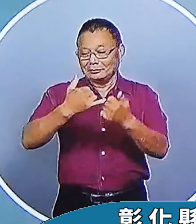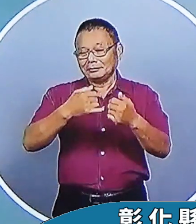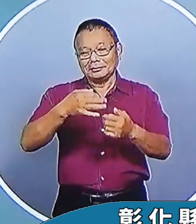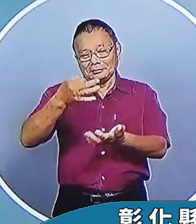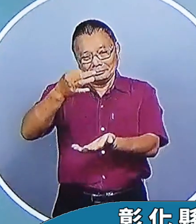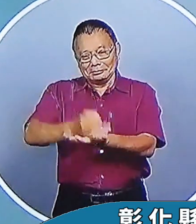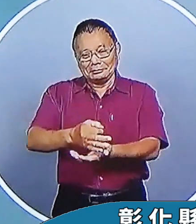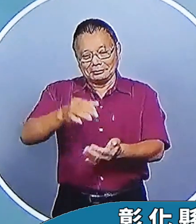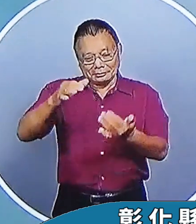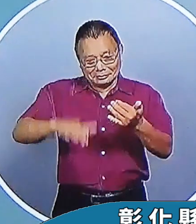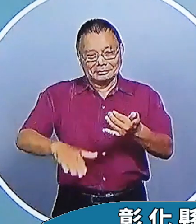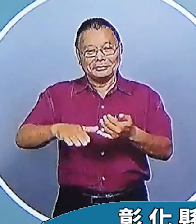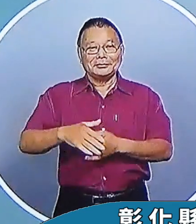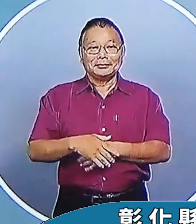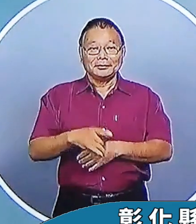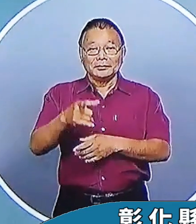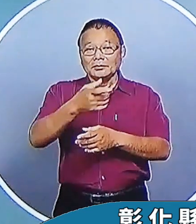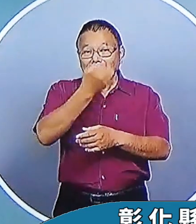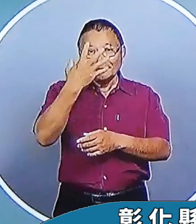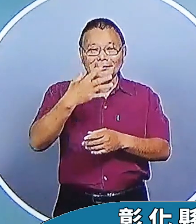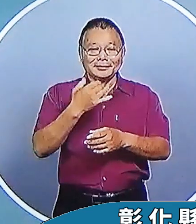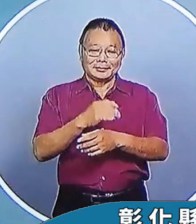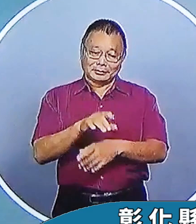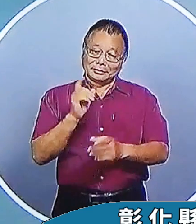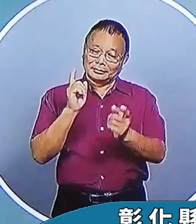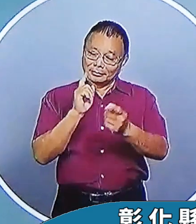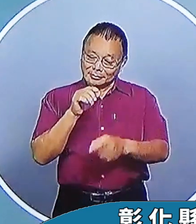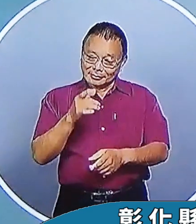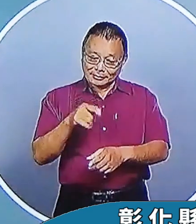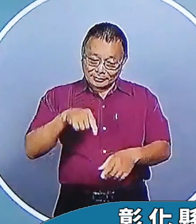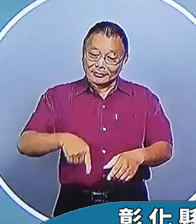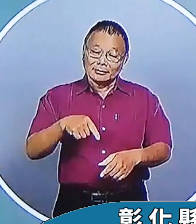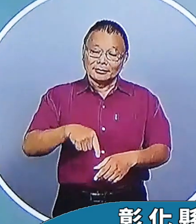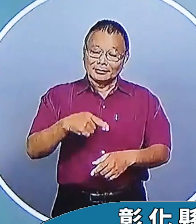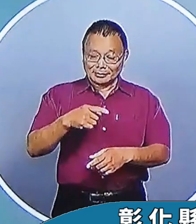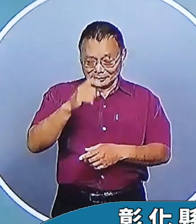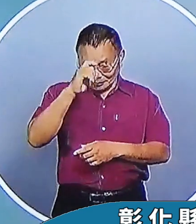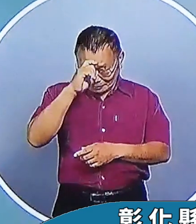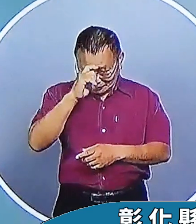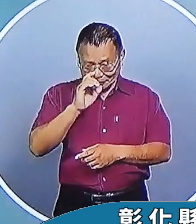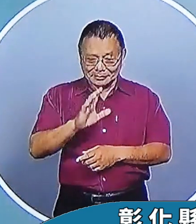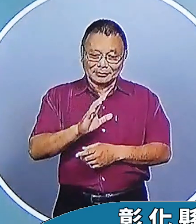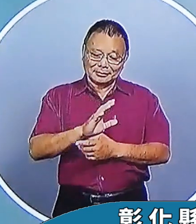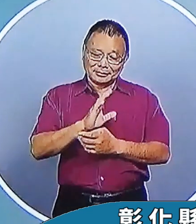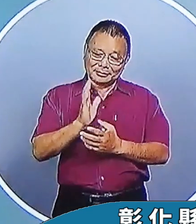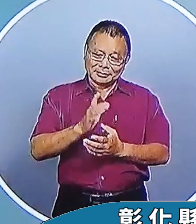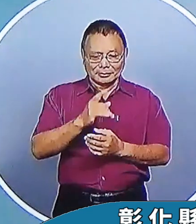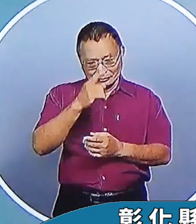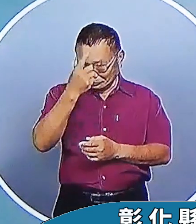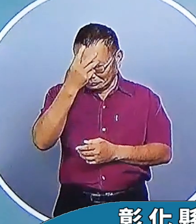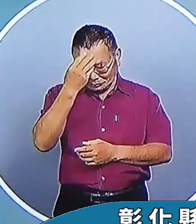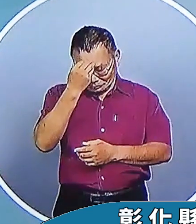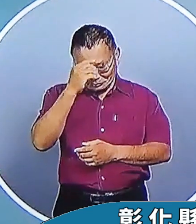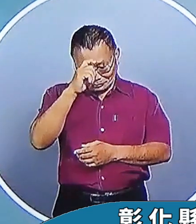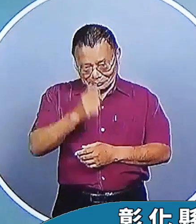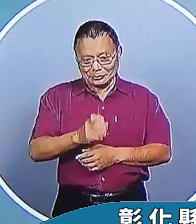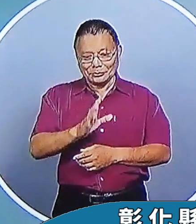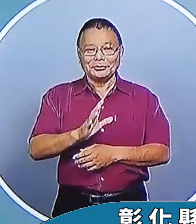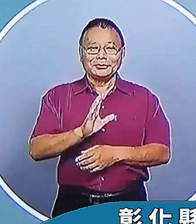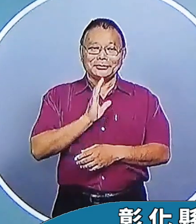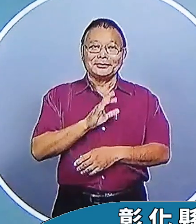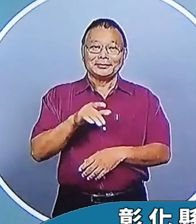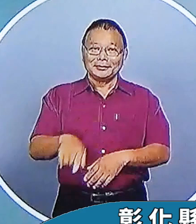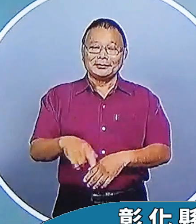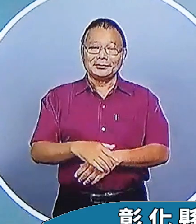低。咱看到讲少年人因对故乡的这个期待实在是足失望的，所以秀